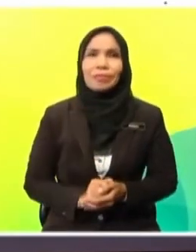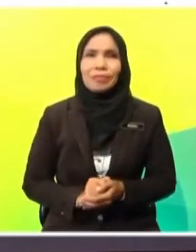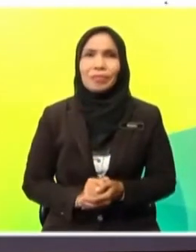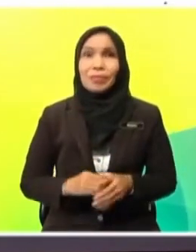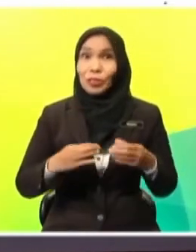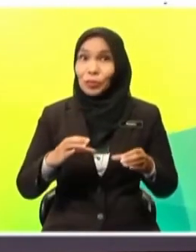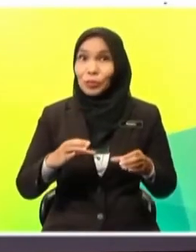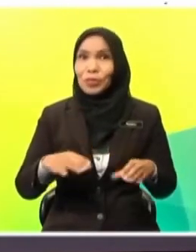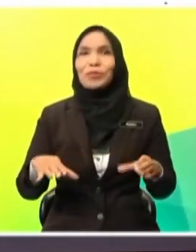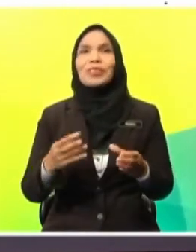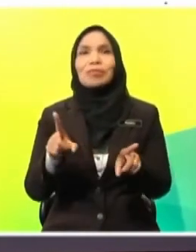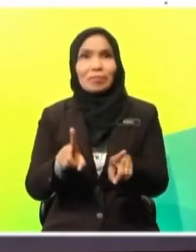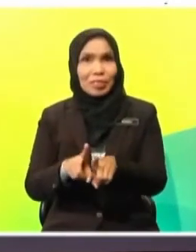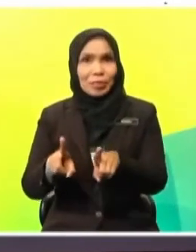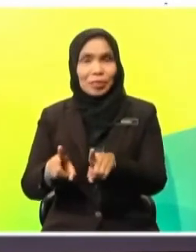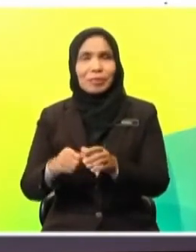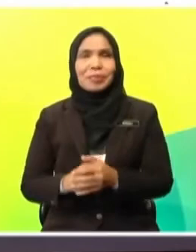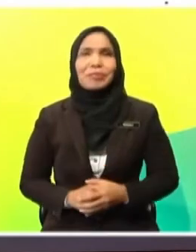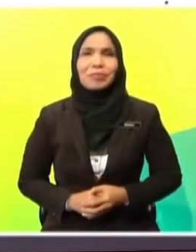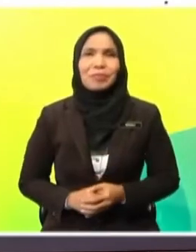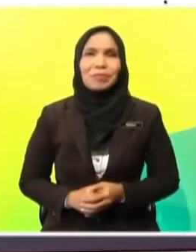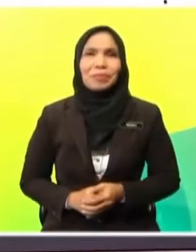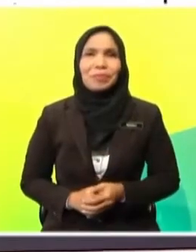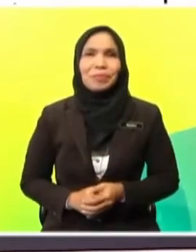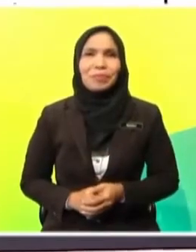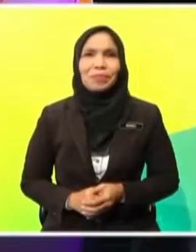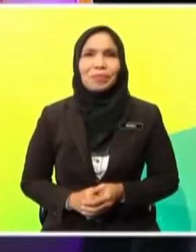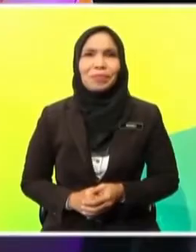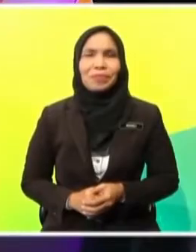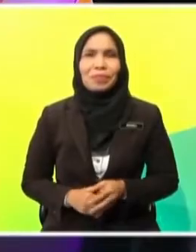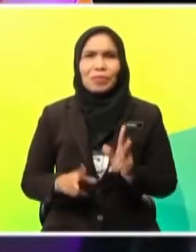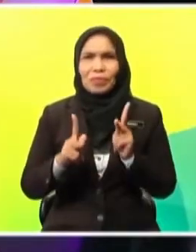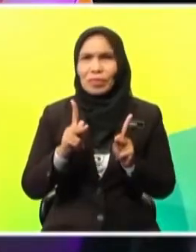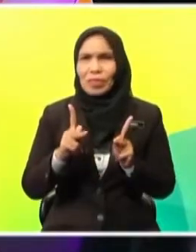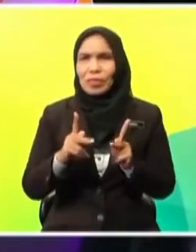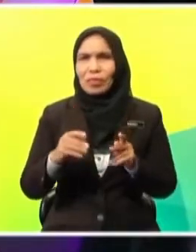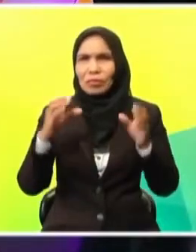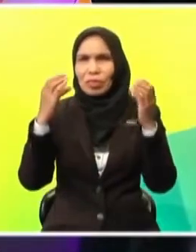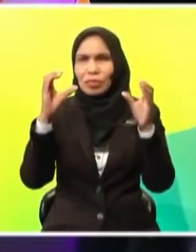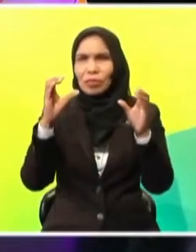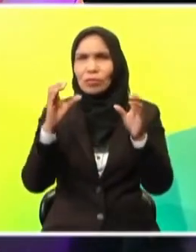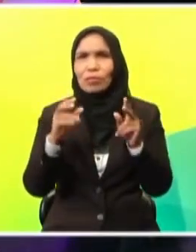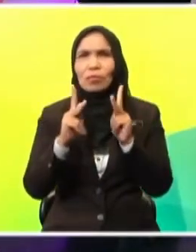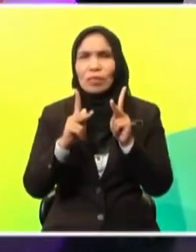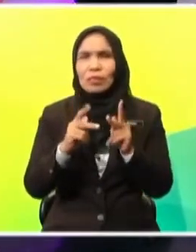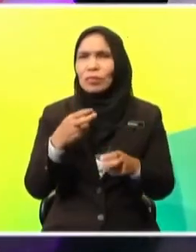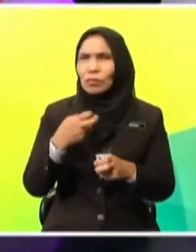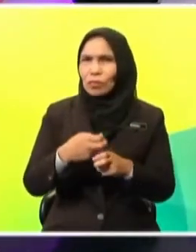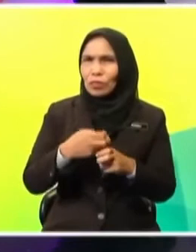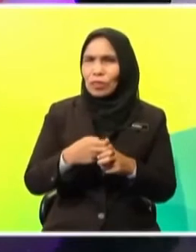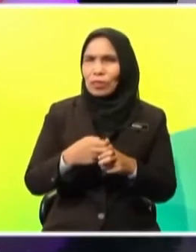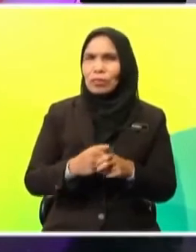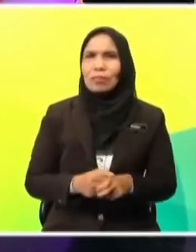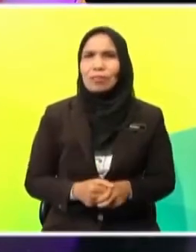anak rumah jawab soalan ini Kalau singkat esok hari susah dengan ilmu yang khusus diberi kepada saya